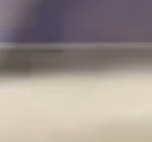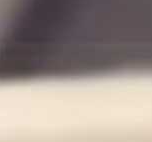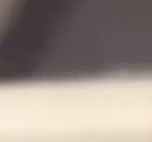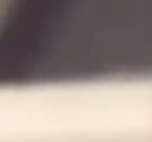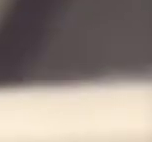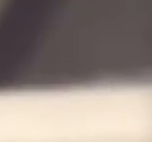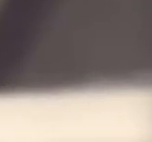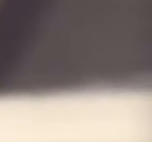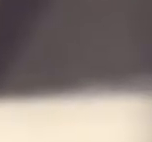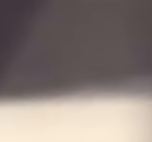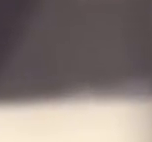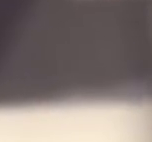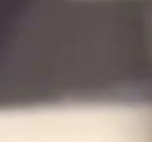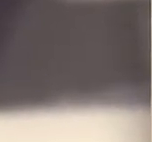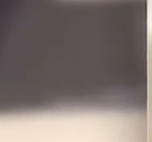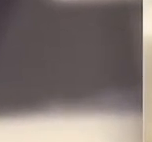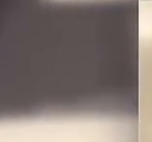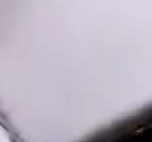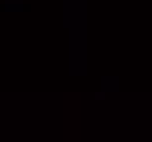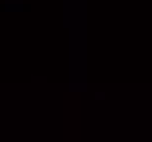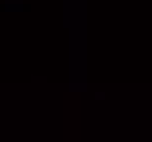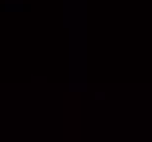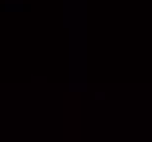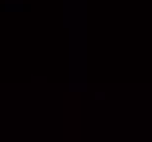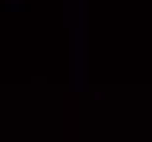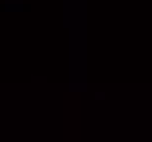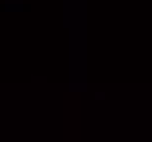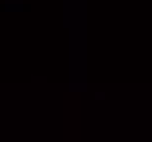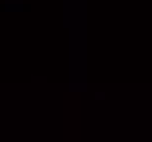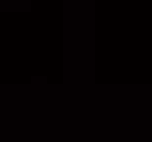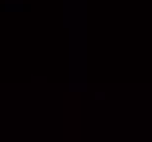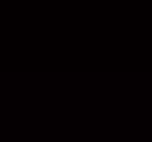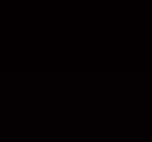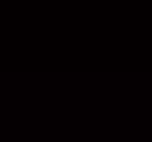שנים במגרשים, שובר את כל השיאים האפשריים.